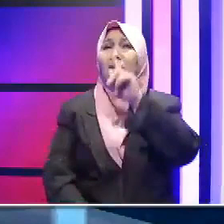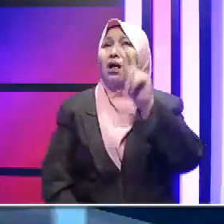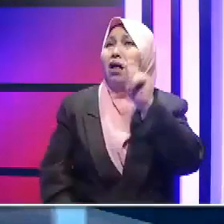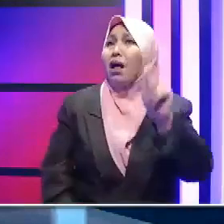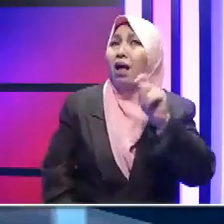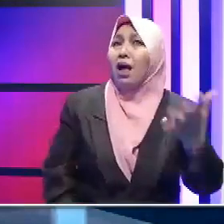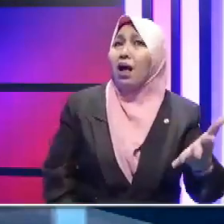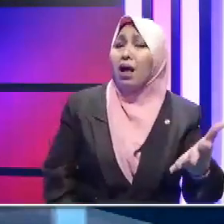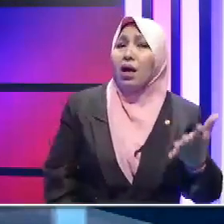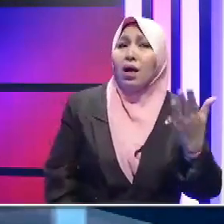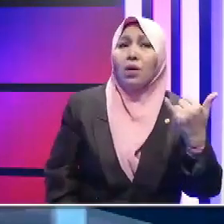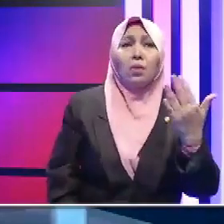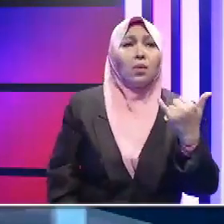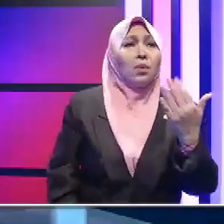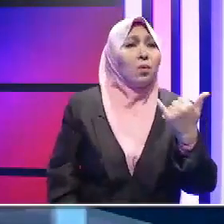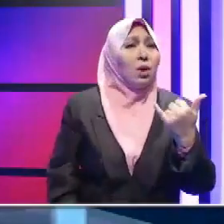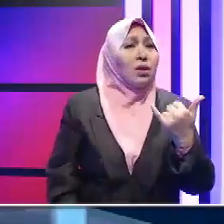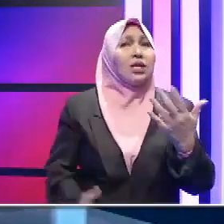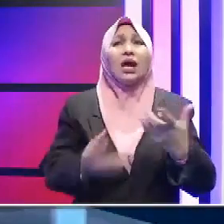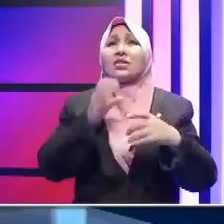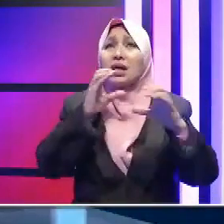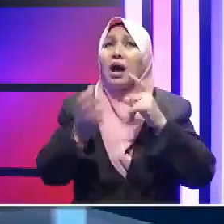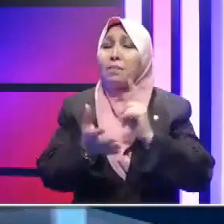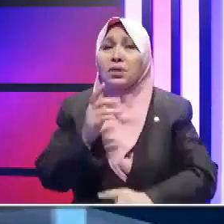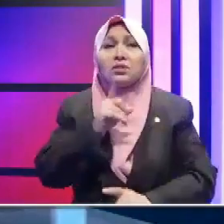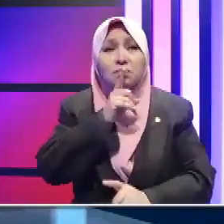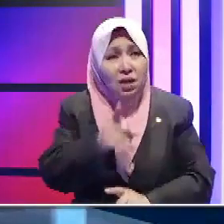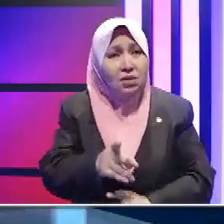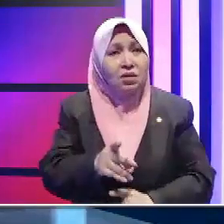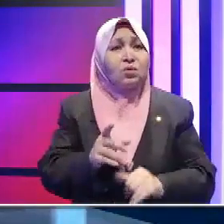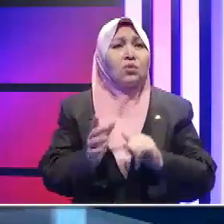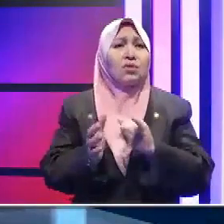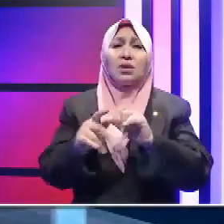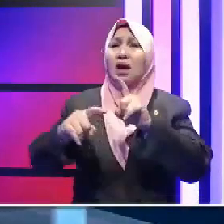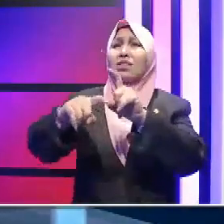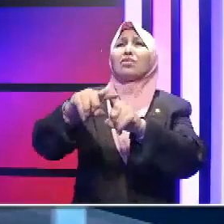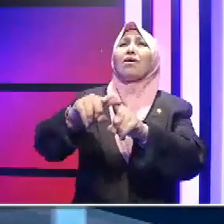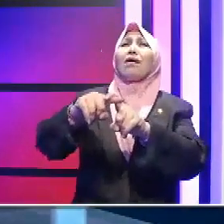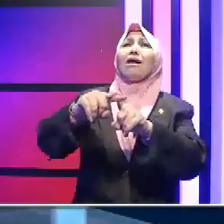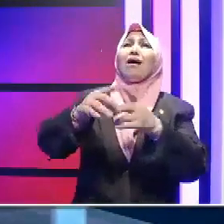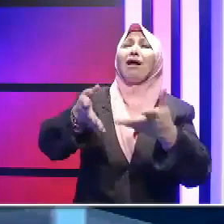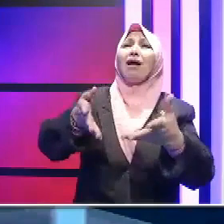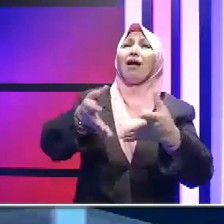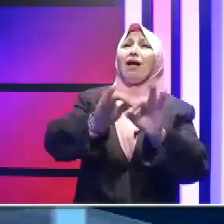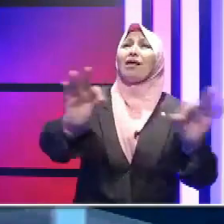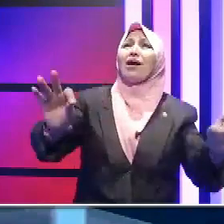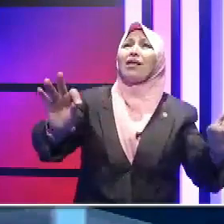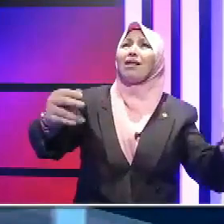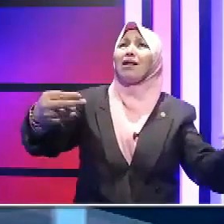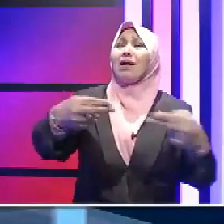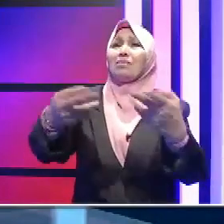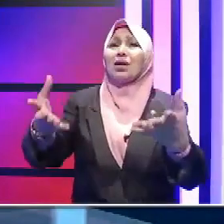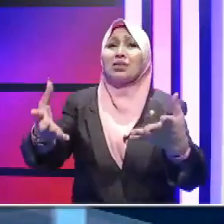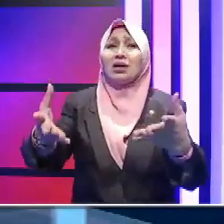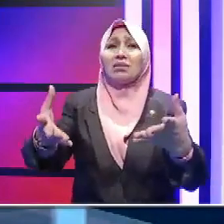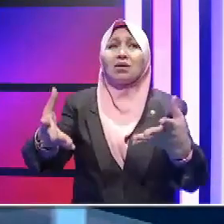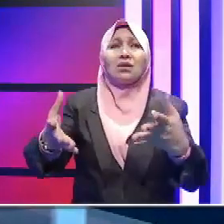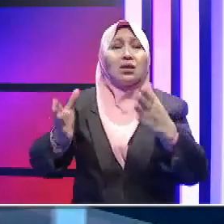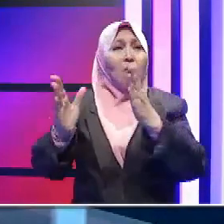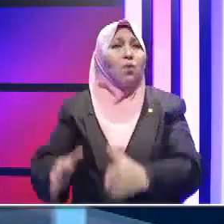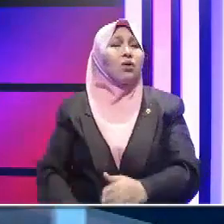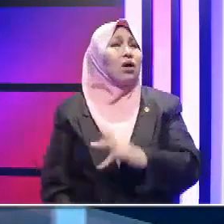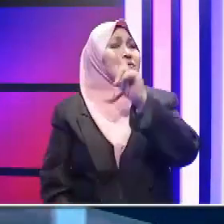kenapa Din acak aku sebenarnya gantung-gantung video-video lebih lebih lebih orang tertanya-tanya